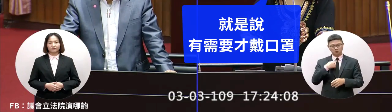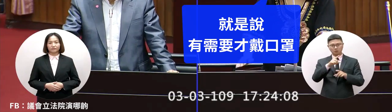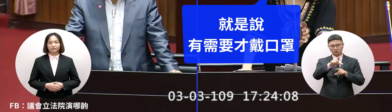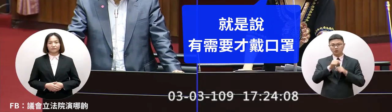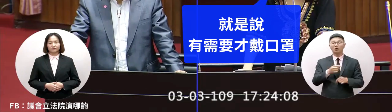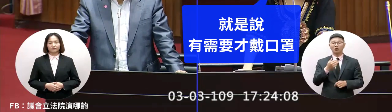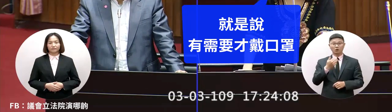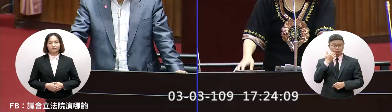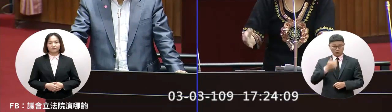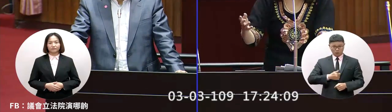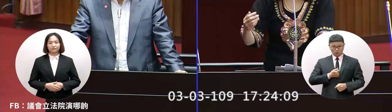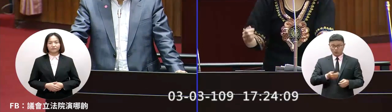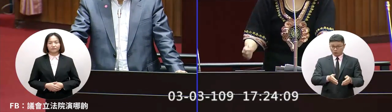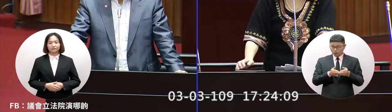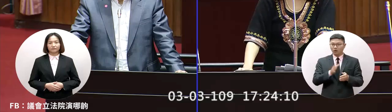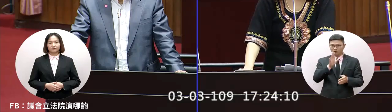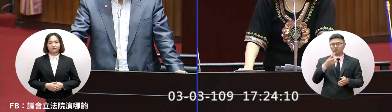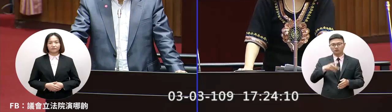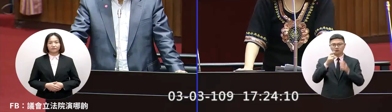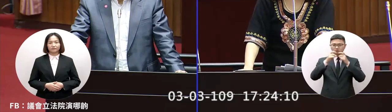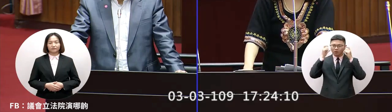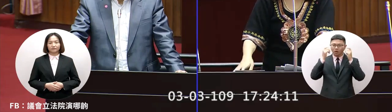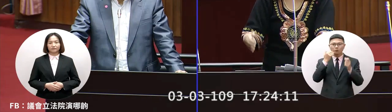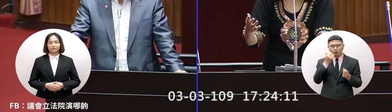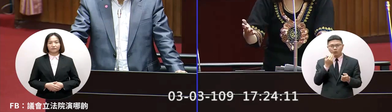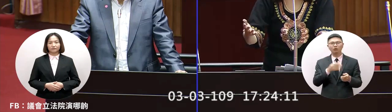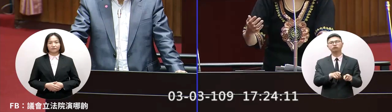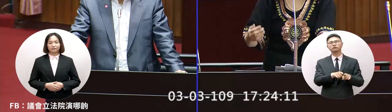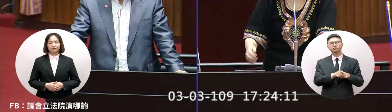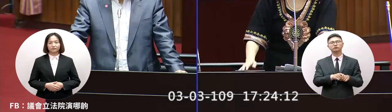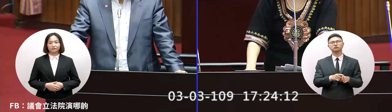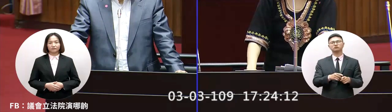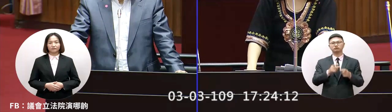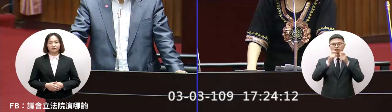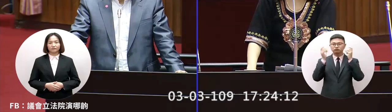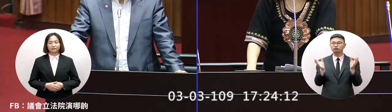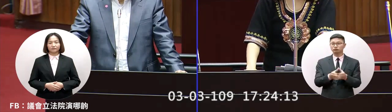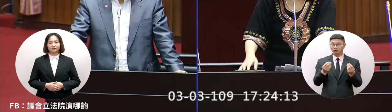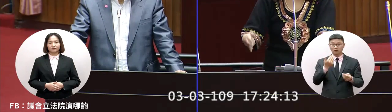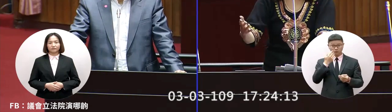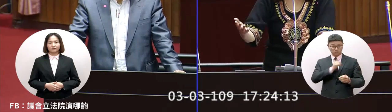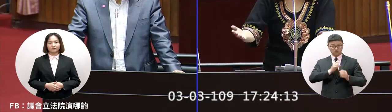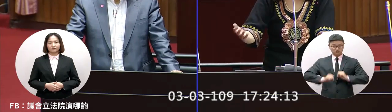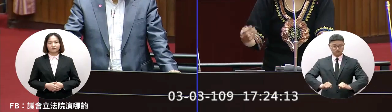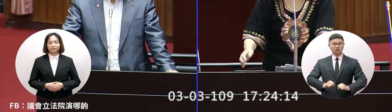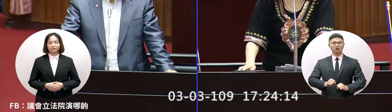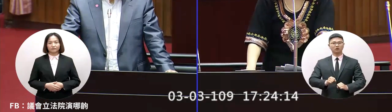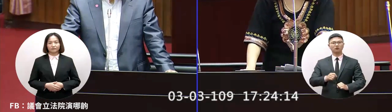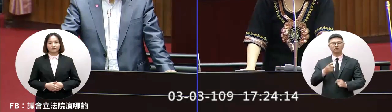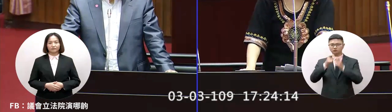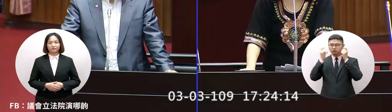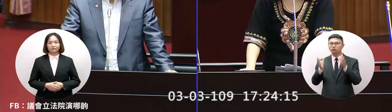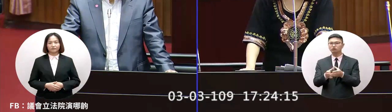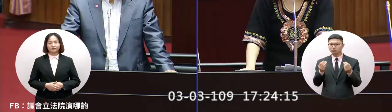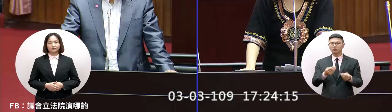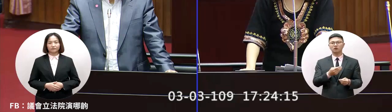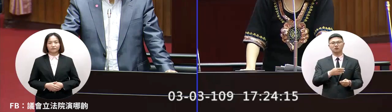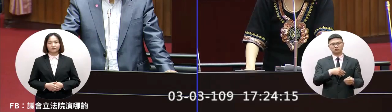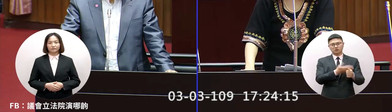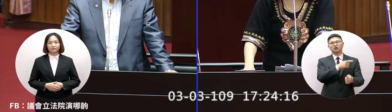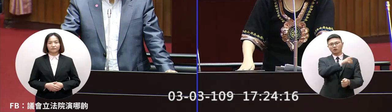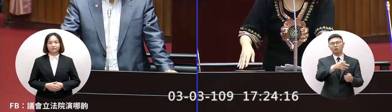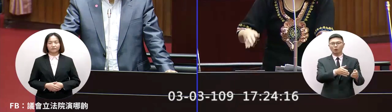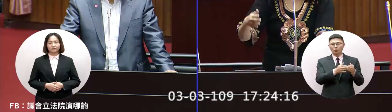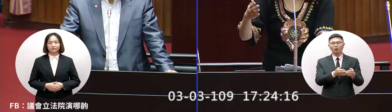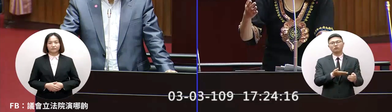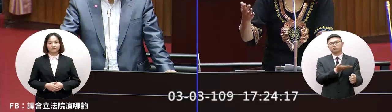需要才戴口罩，没需要不需要戴口罩，健康不用戴口罩，留给有需要的人戴口罩啊。然